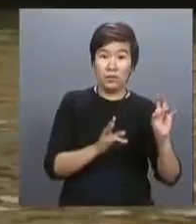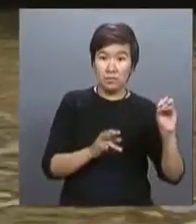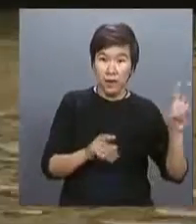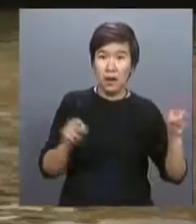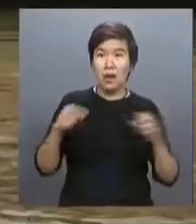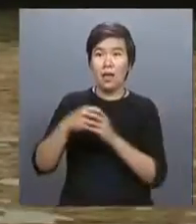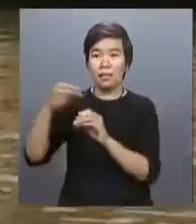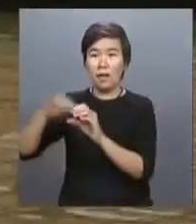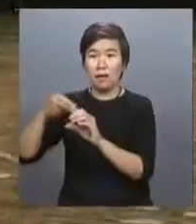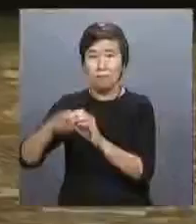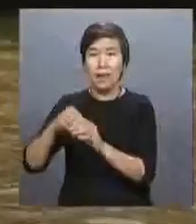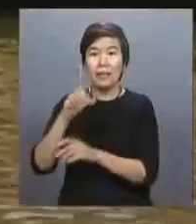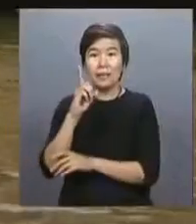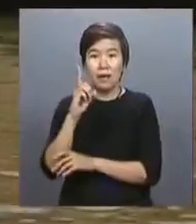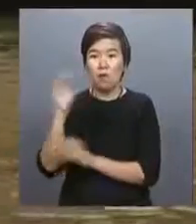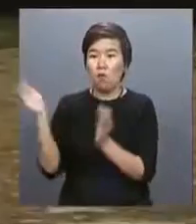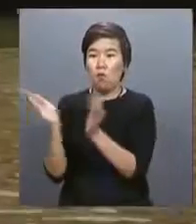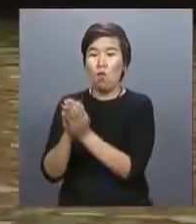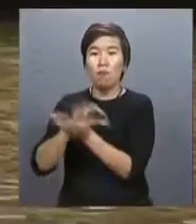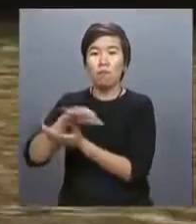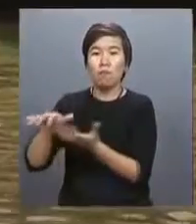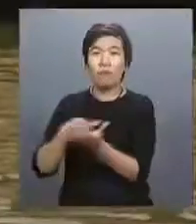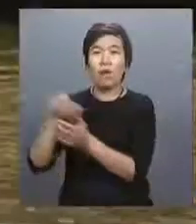ผสมกับก๊าซ LNG นะคะ